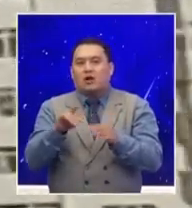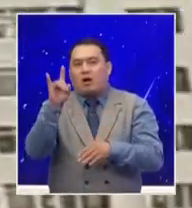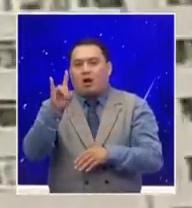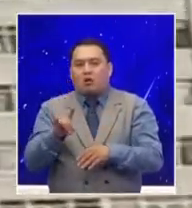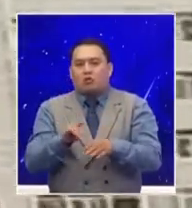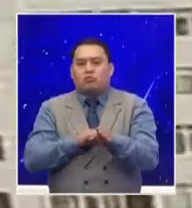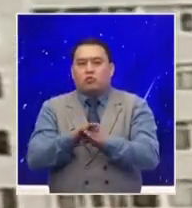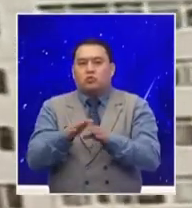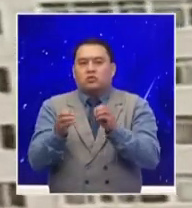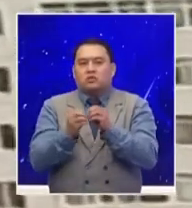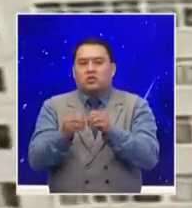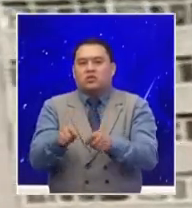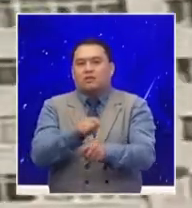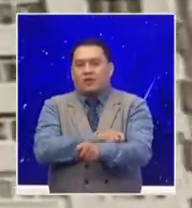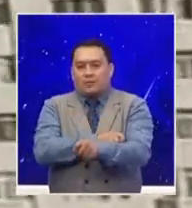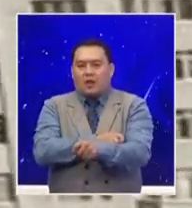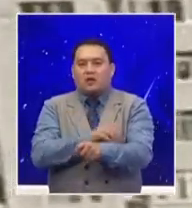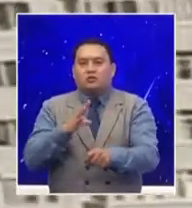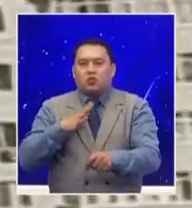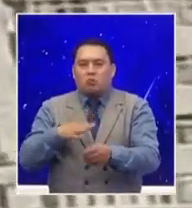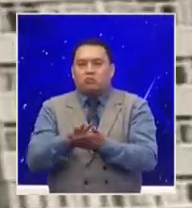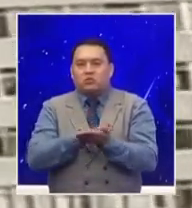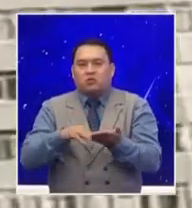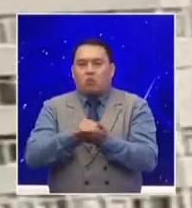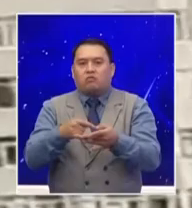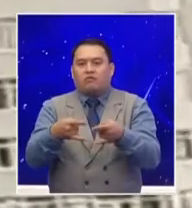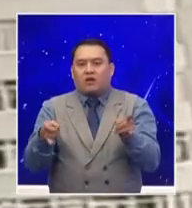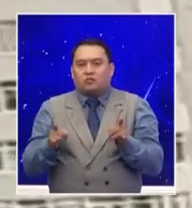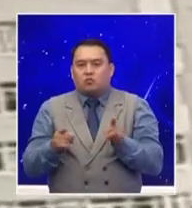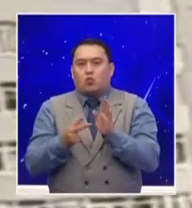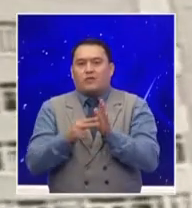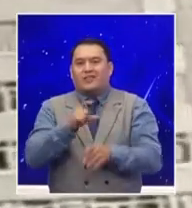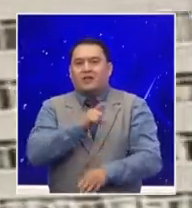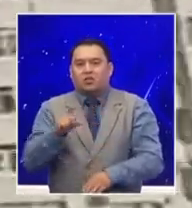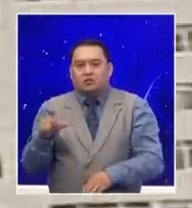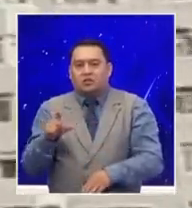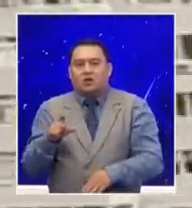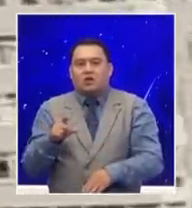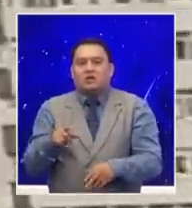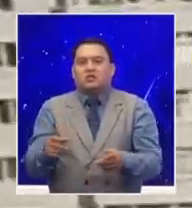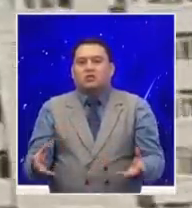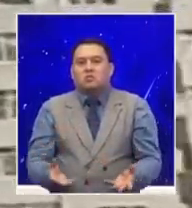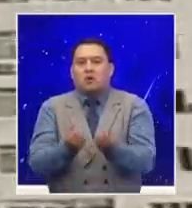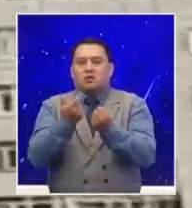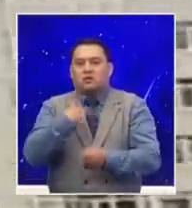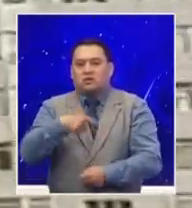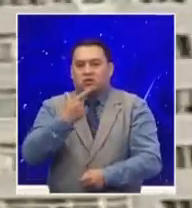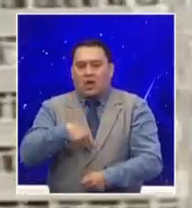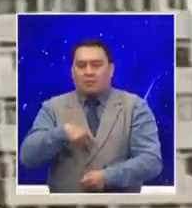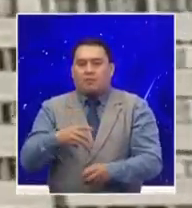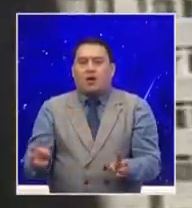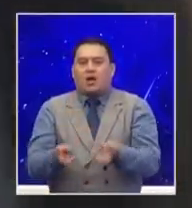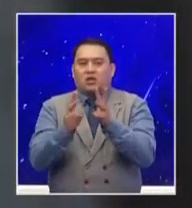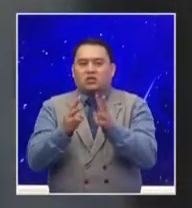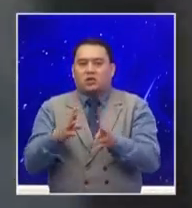рамы на площади 10 квадратных метров, а также пострадал балкон 8-го этажа. Жильцы дома эвакуировали самостоятельно. Пожар